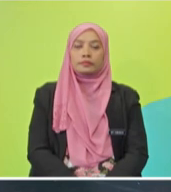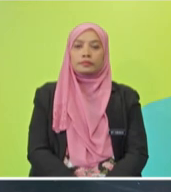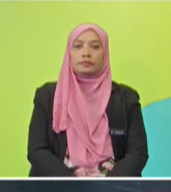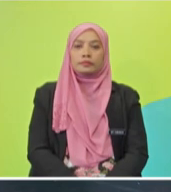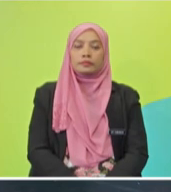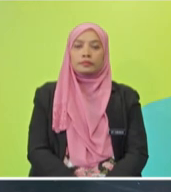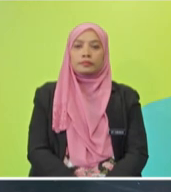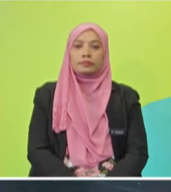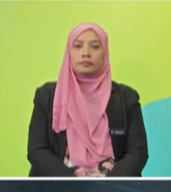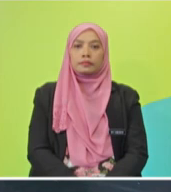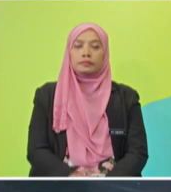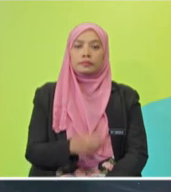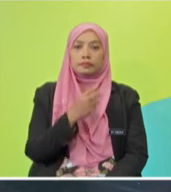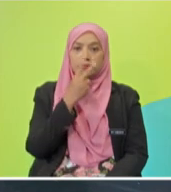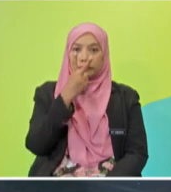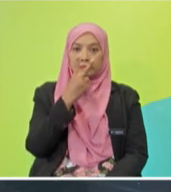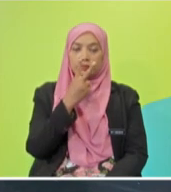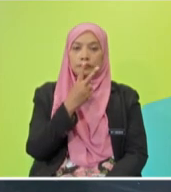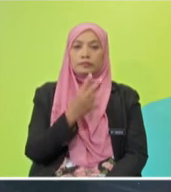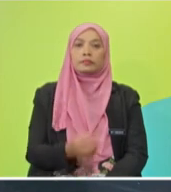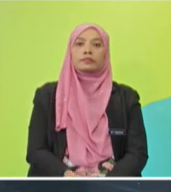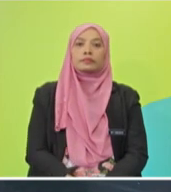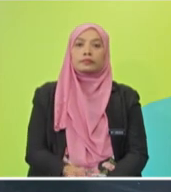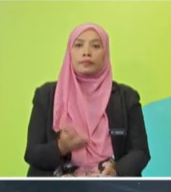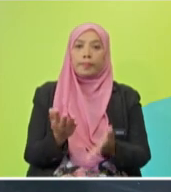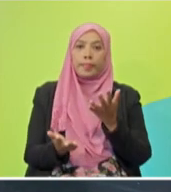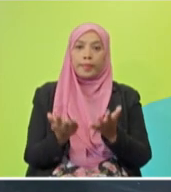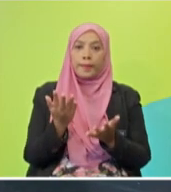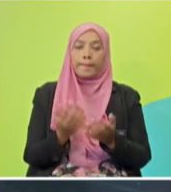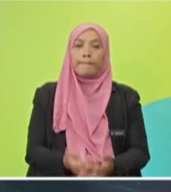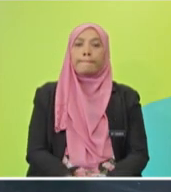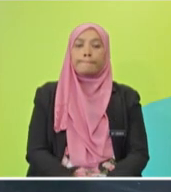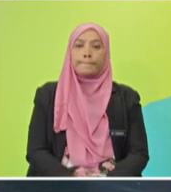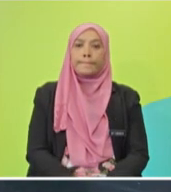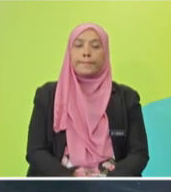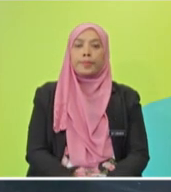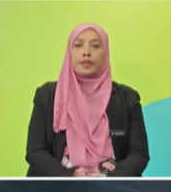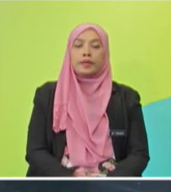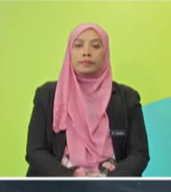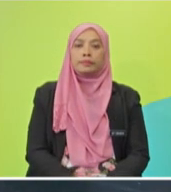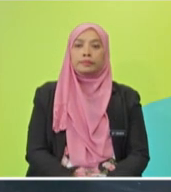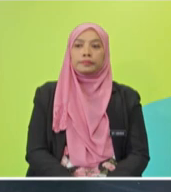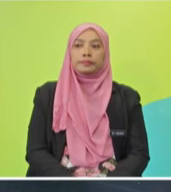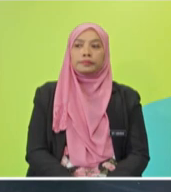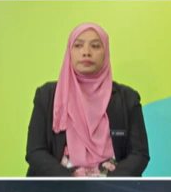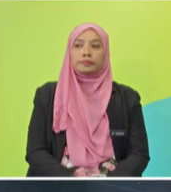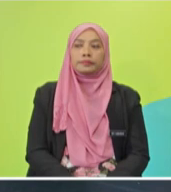dua kek tersebut dalam bentuk nisbah. Okay. Tapi nilai dia tetap sama. Tetap sama? Ya, okay. Cuba Sean keluarkan satu